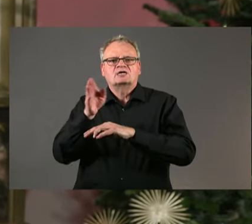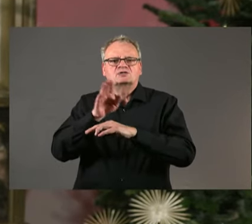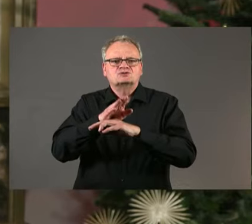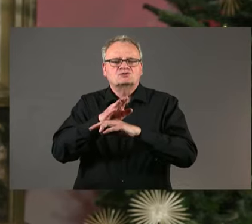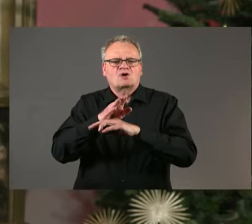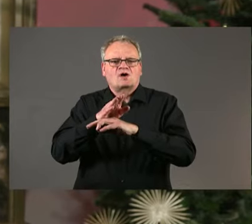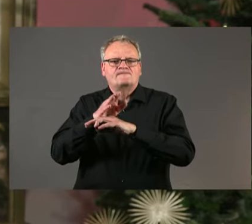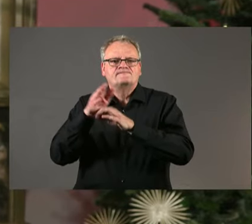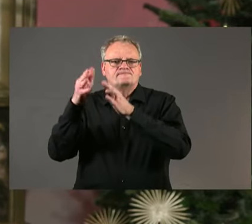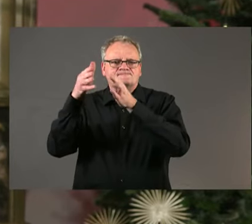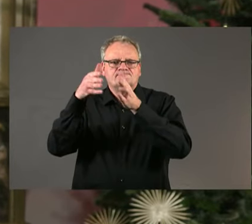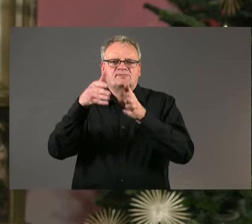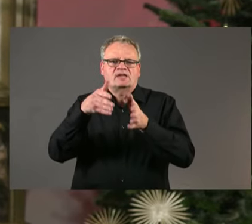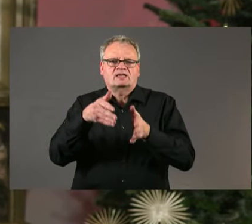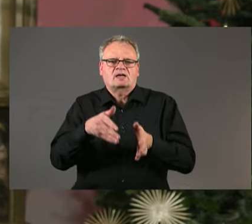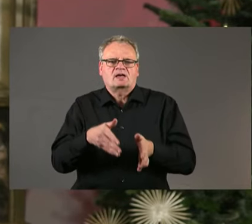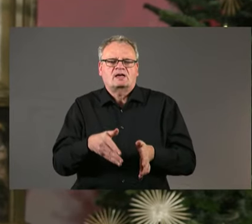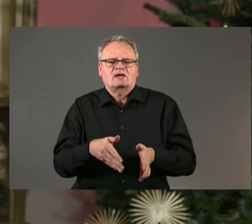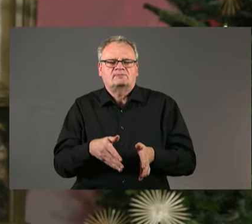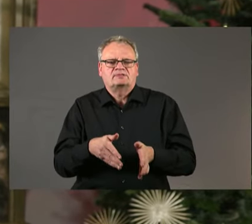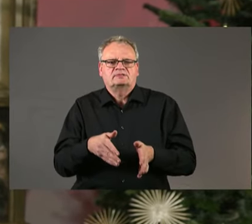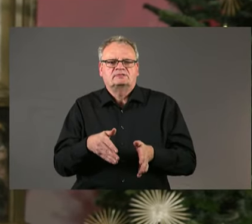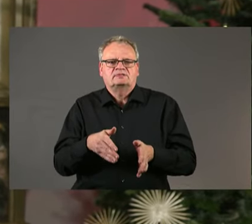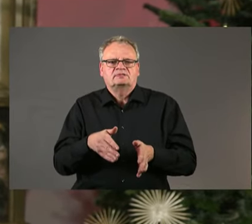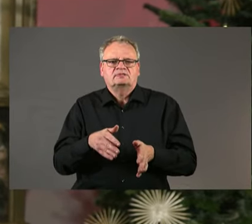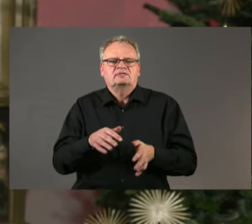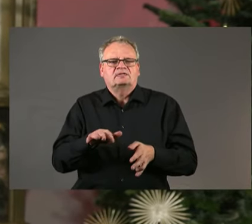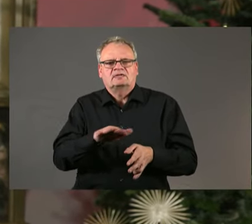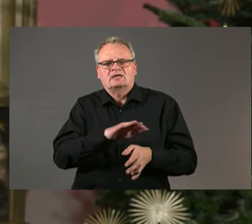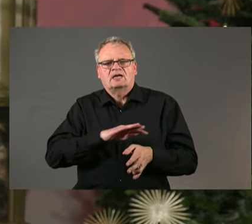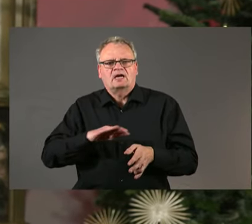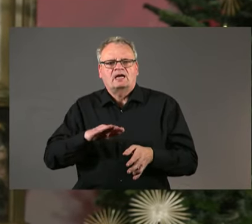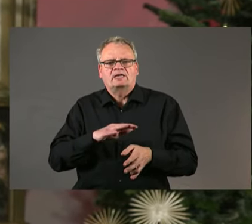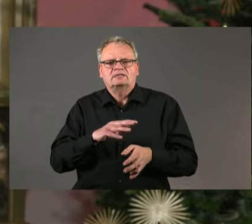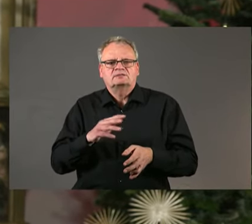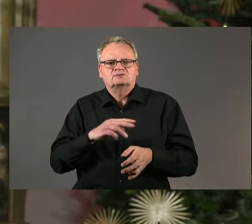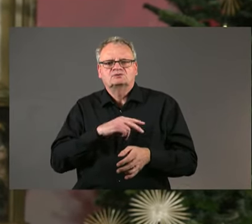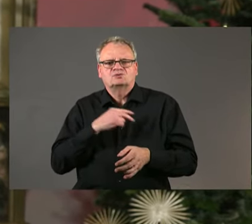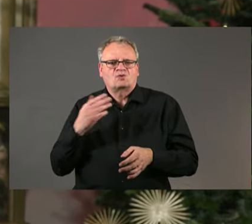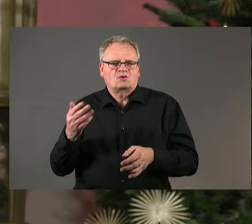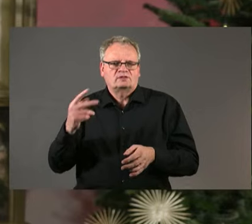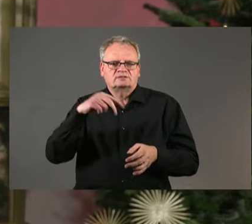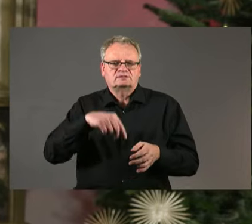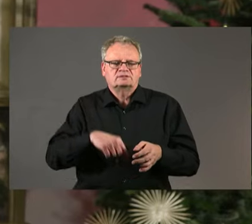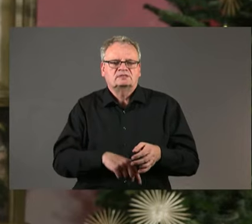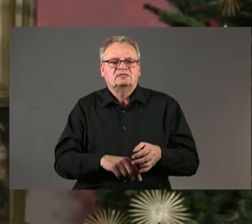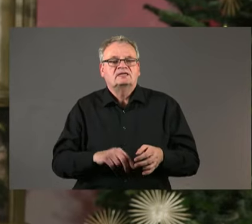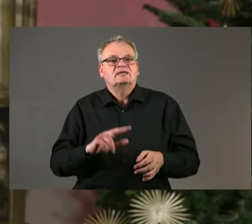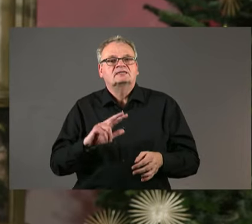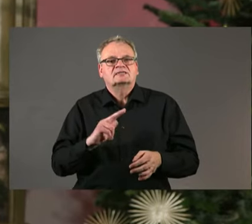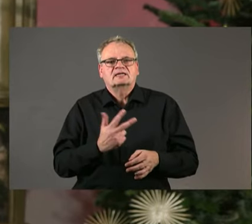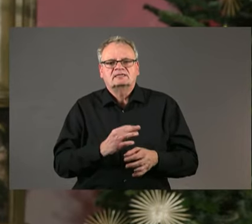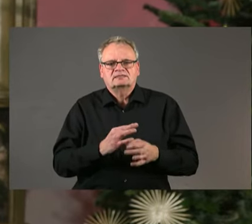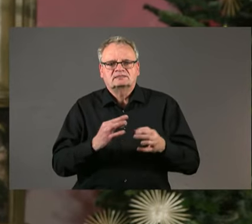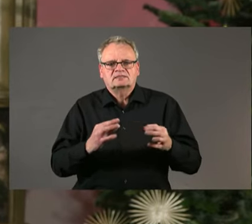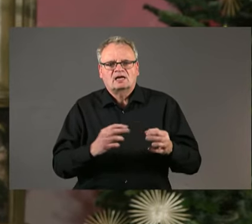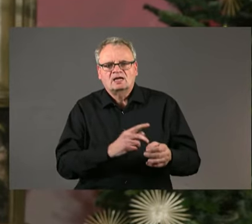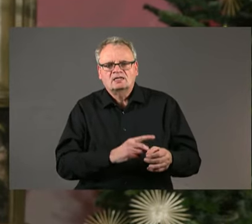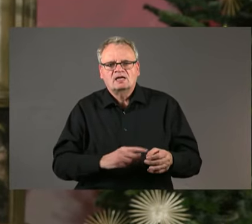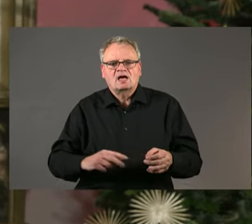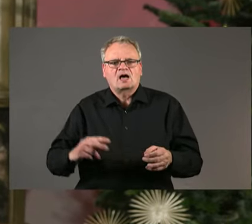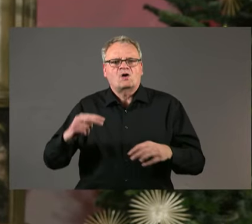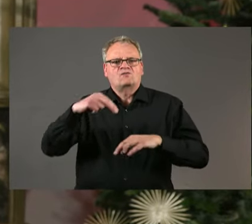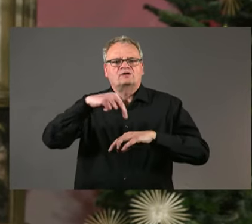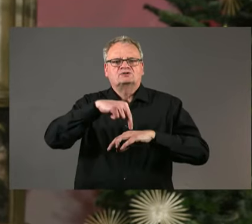und begraben, hinabgestiegen in das Reich des Todes, am dritten Tage auferstanden von